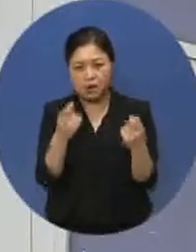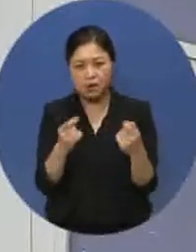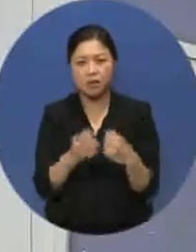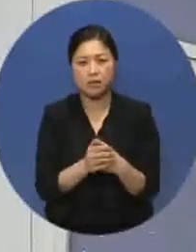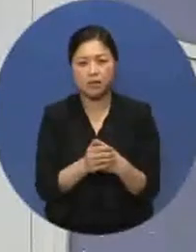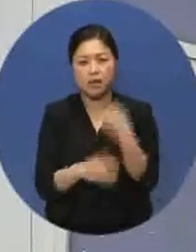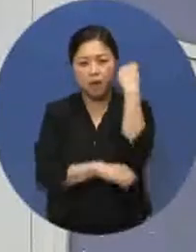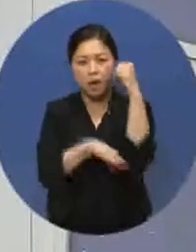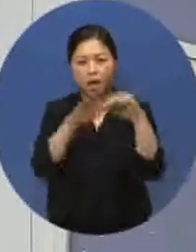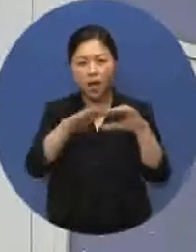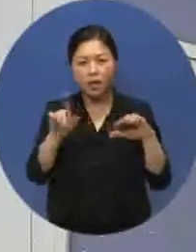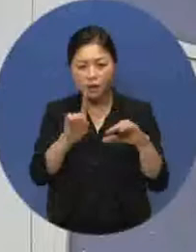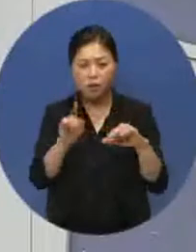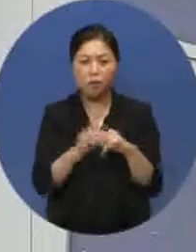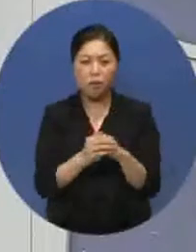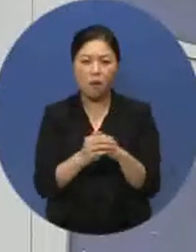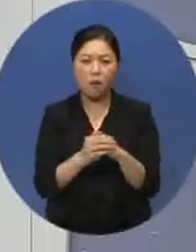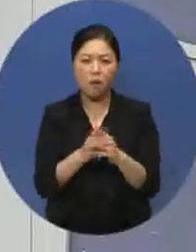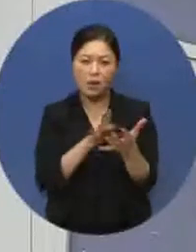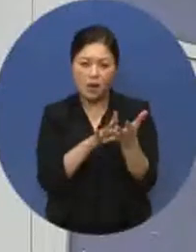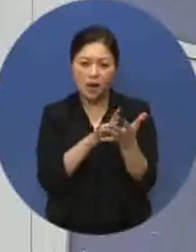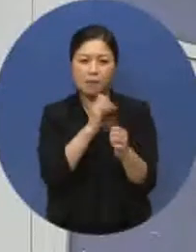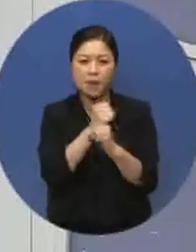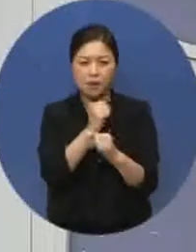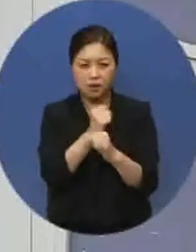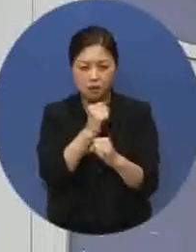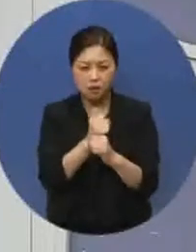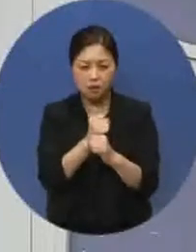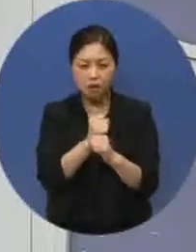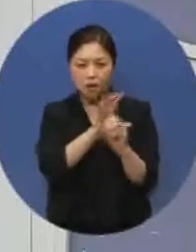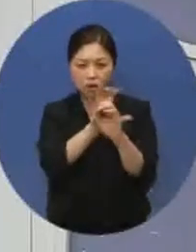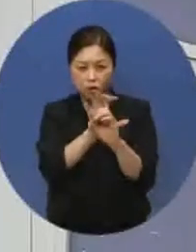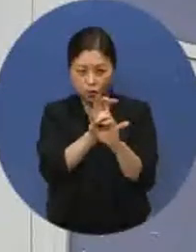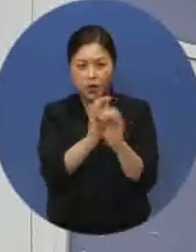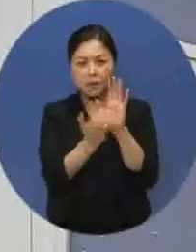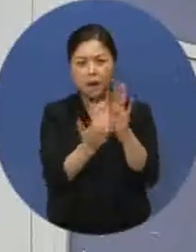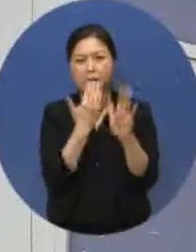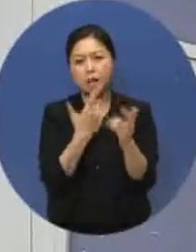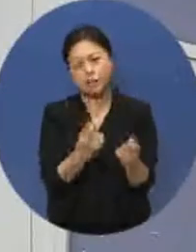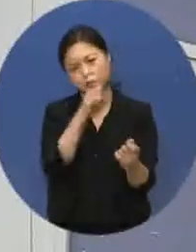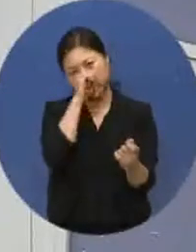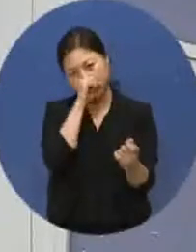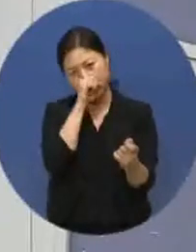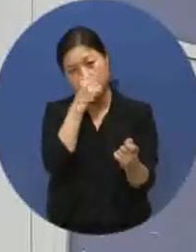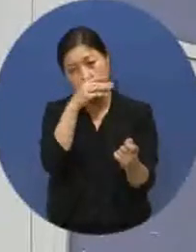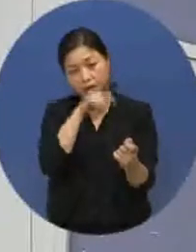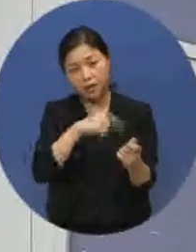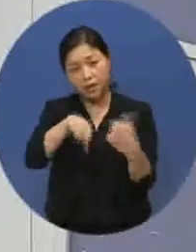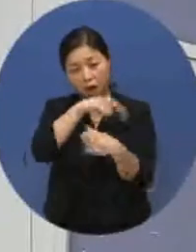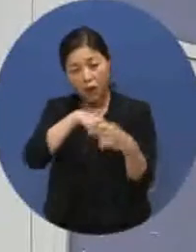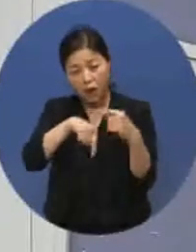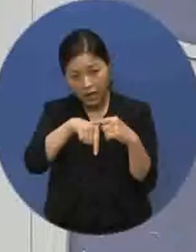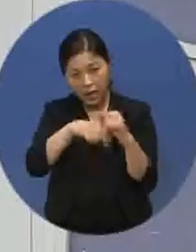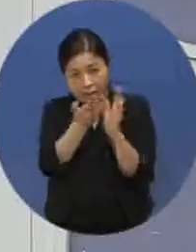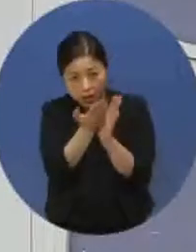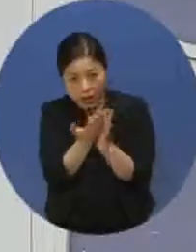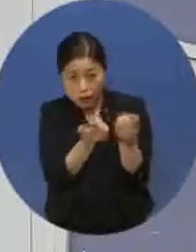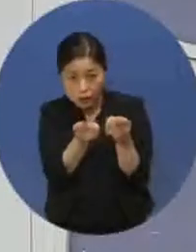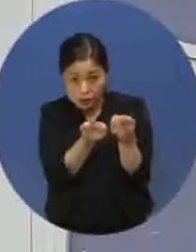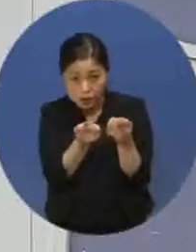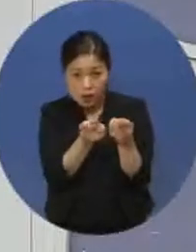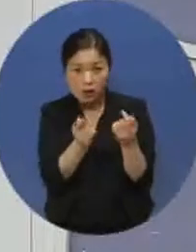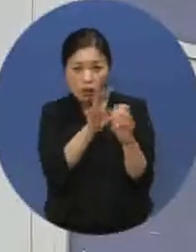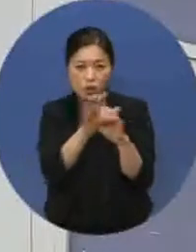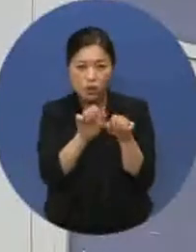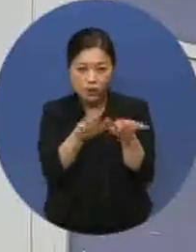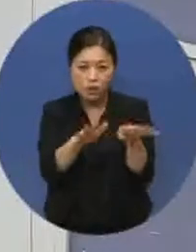근본적인 해결은 이 백신이 개발돼서 코로나가 근본적으로 종식되어야 되겠지만 그 안에서 저희가 맞춰서 어떤 이제 이 코로나의